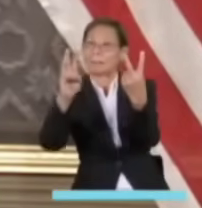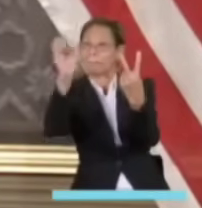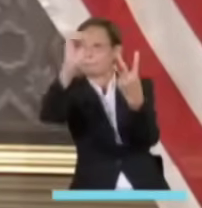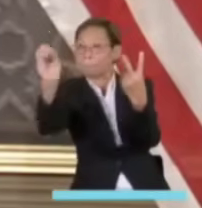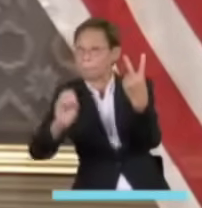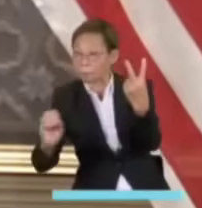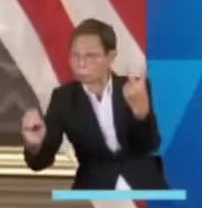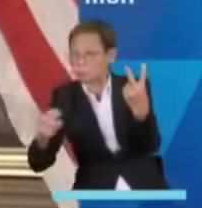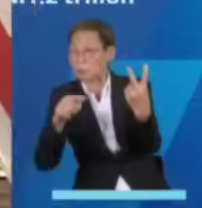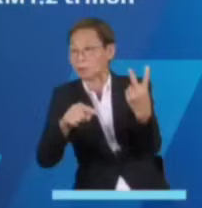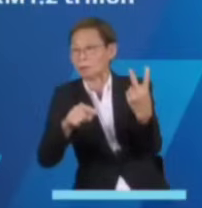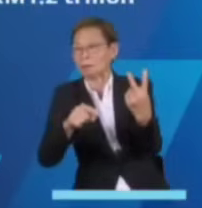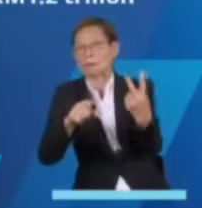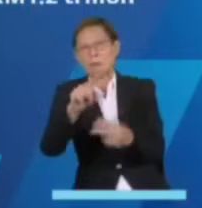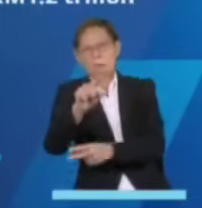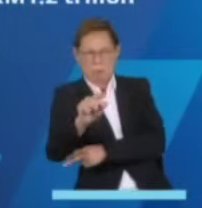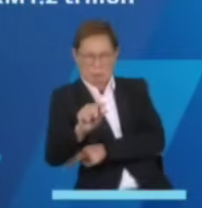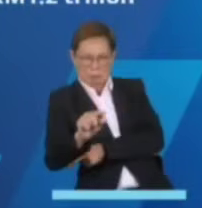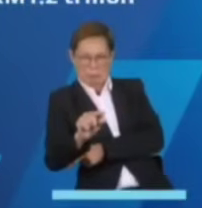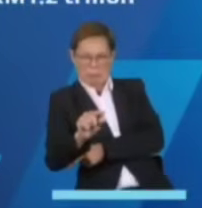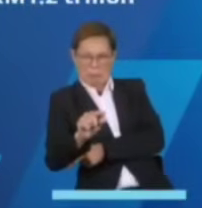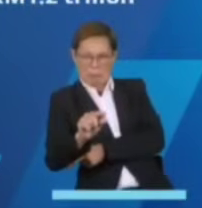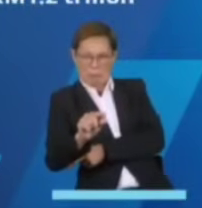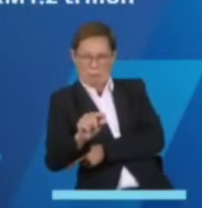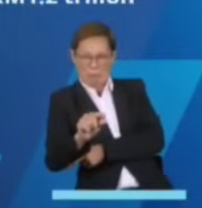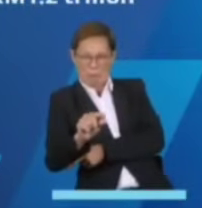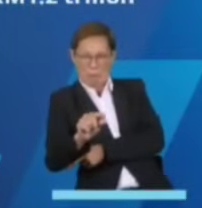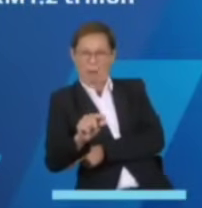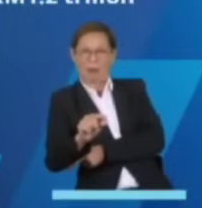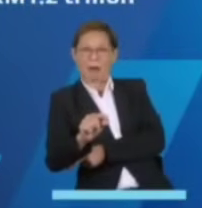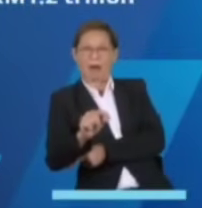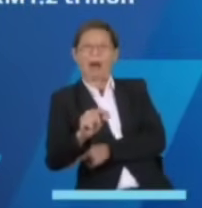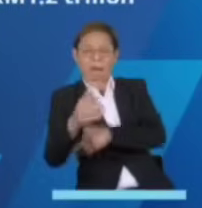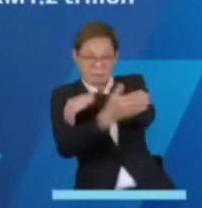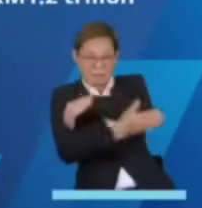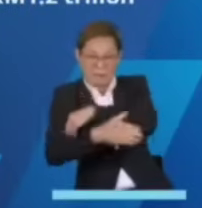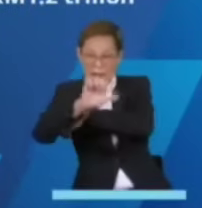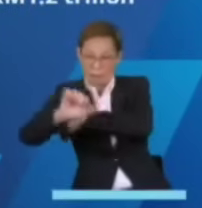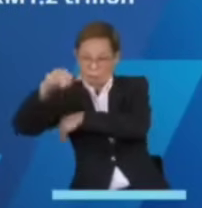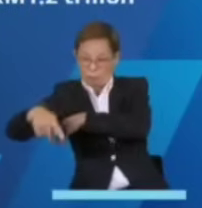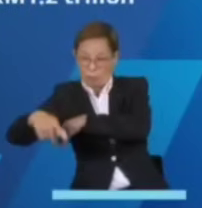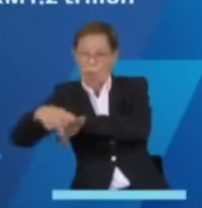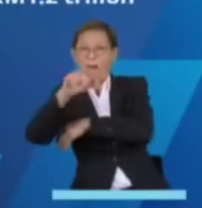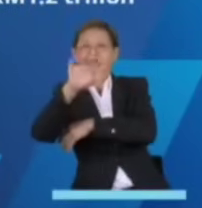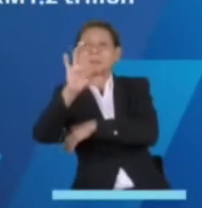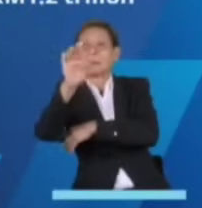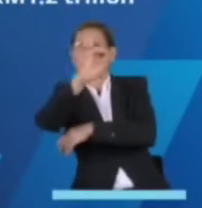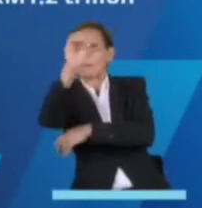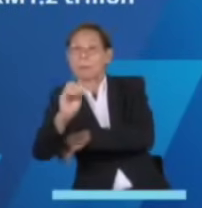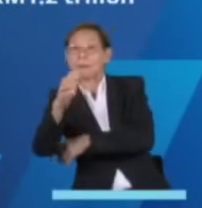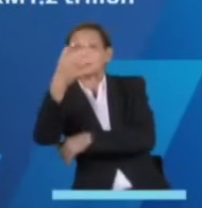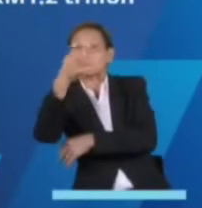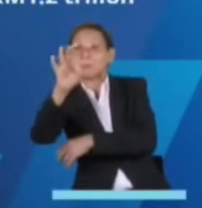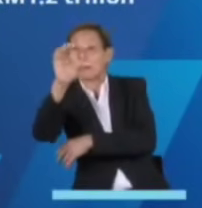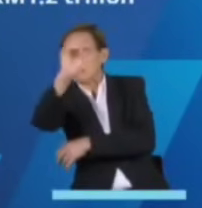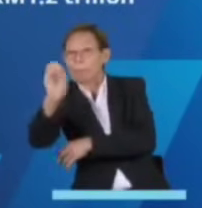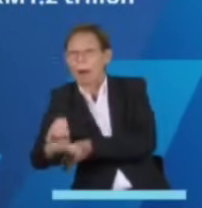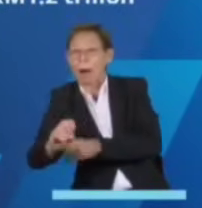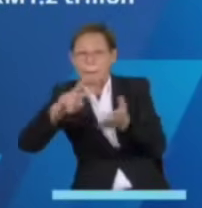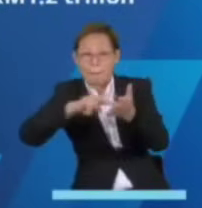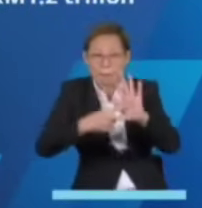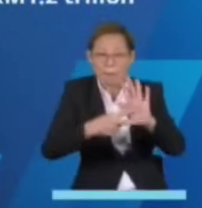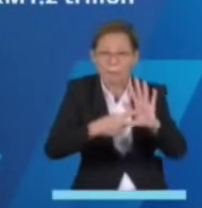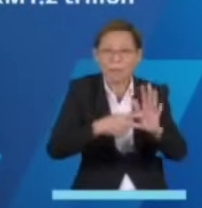12.6%. Ini jauh lebih rendah ketimbang purata negara Asia Pasifik sebanyak 19%. Ini bermakna kadar cukai